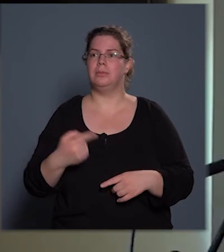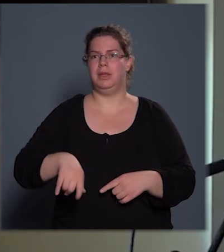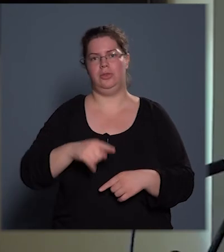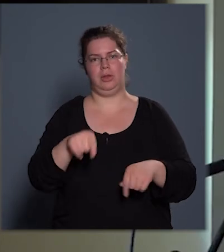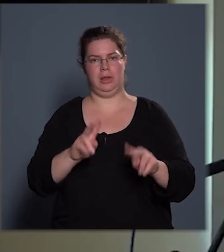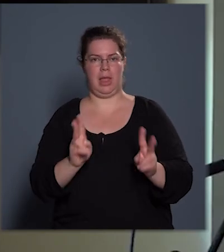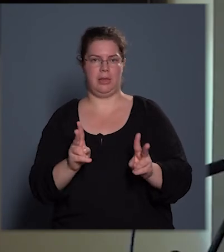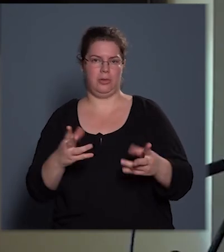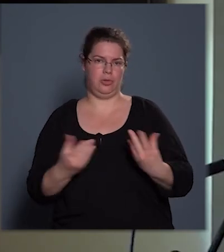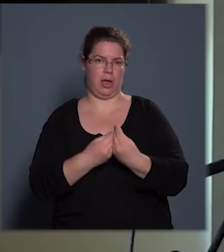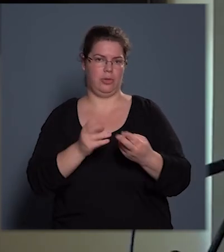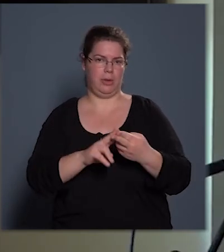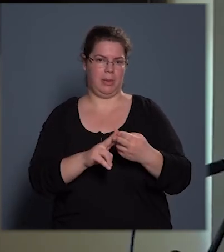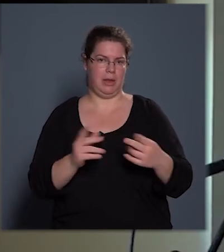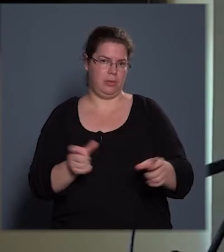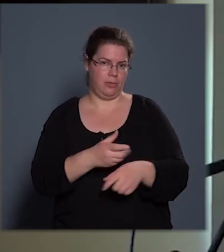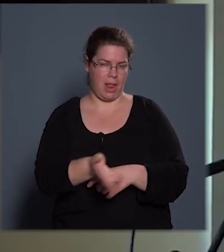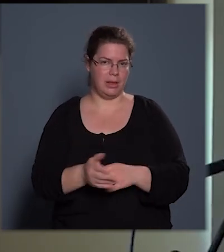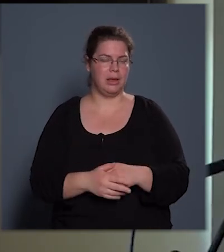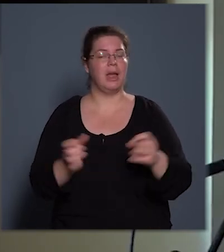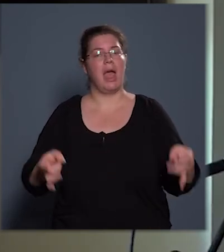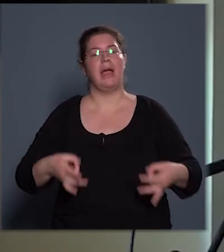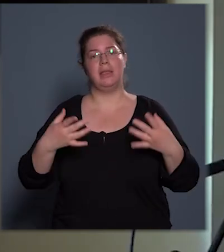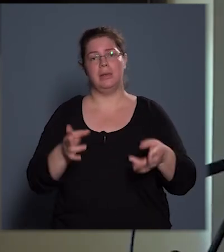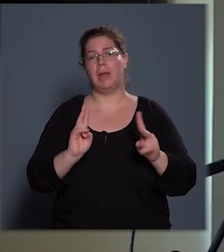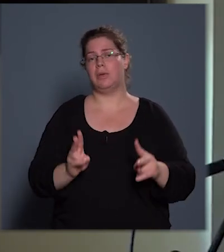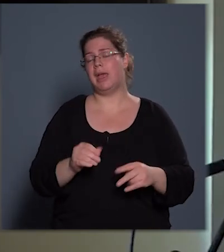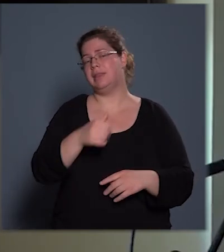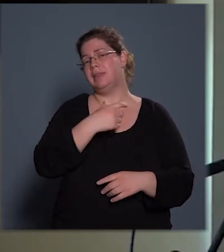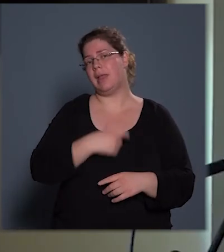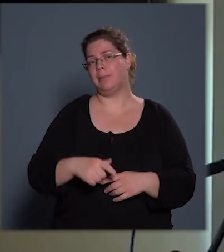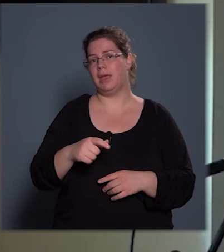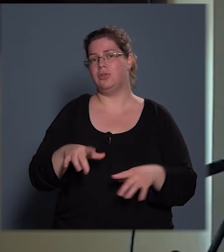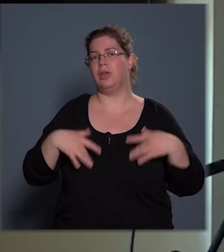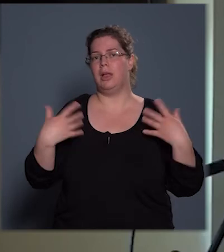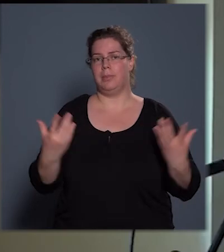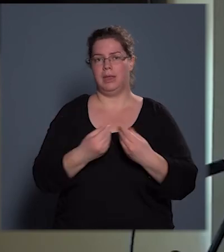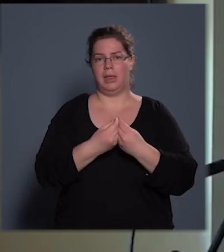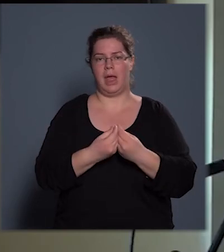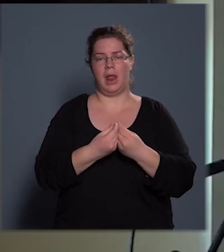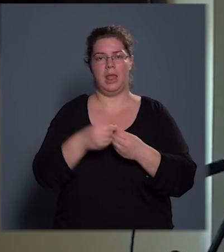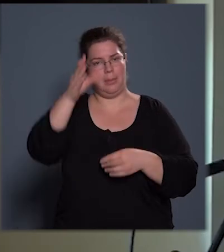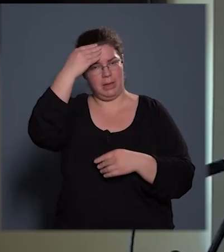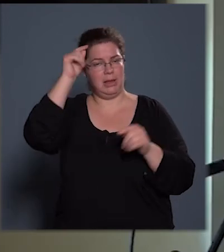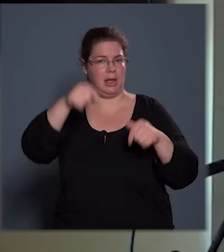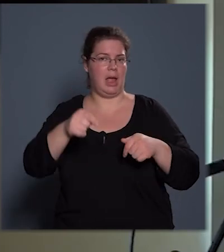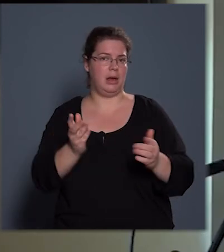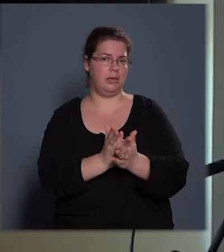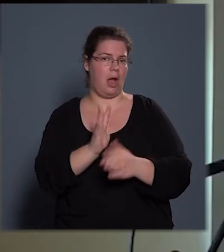együtt ünnepelhetünk veletek. Engedjétek meg, hogy egy személyes élménnyel emlékezzek meg erre az